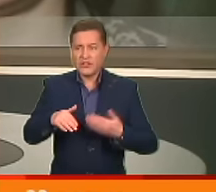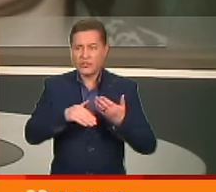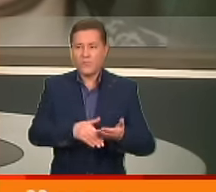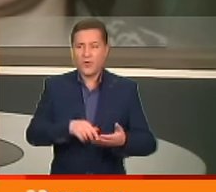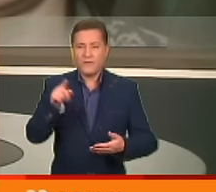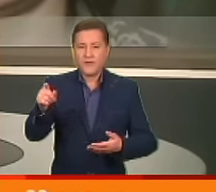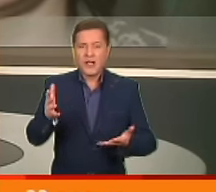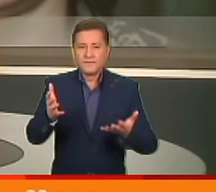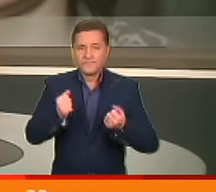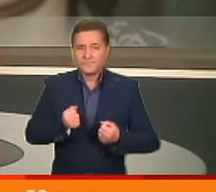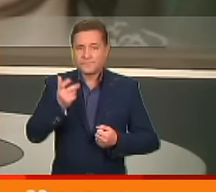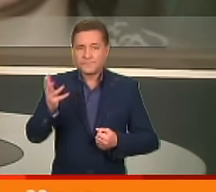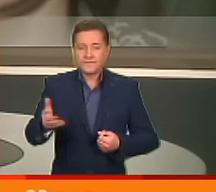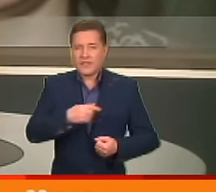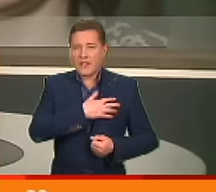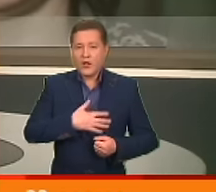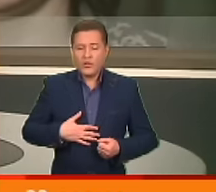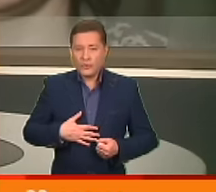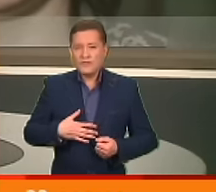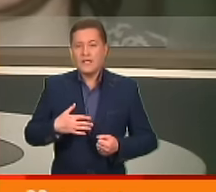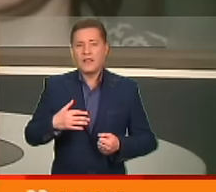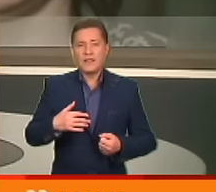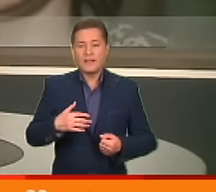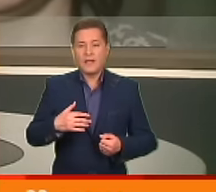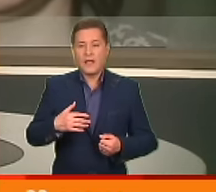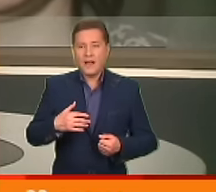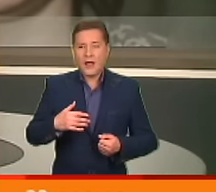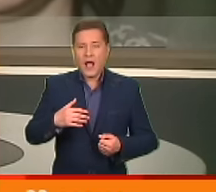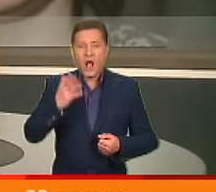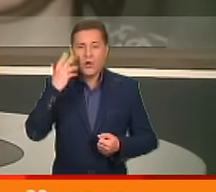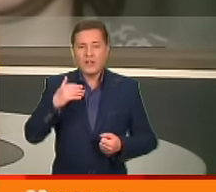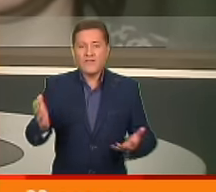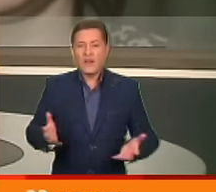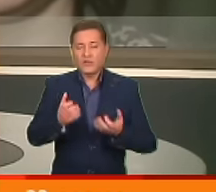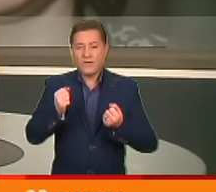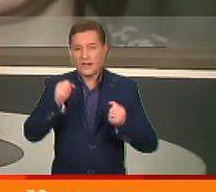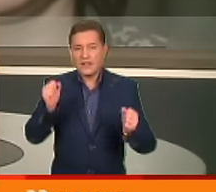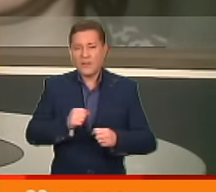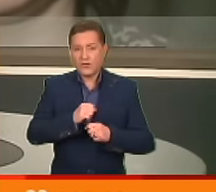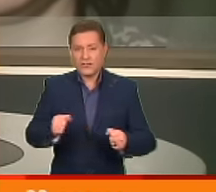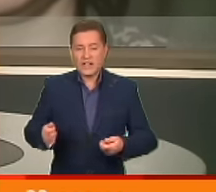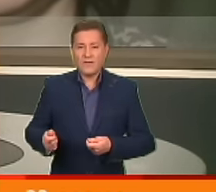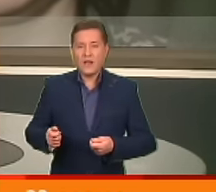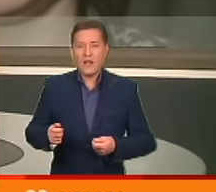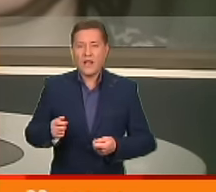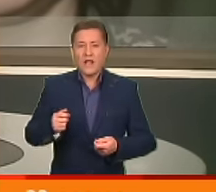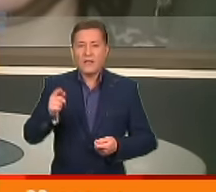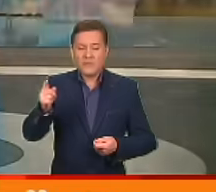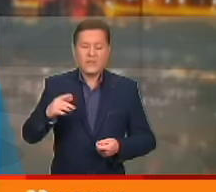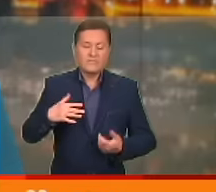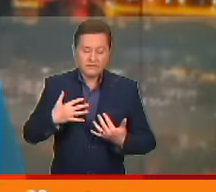сама дістала вже кілька контузій, та страшать її не вони, а дні, коли врятувати неможливо і доводиться